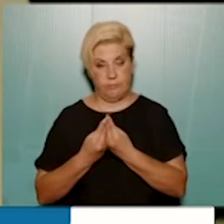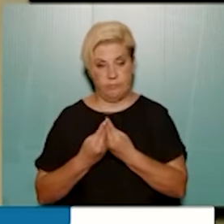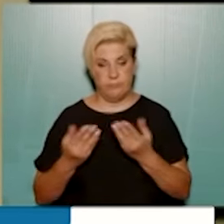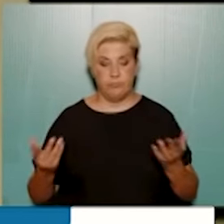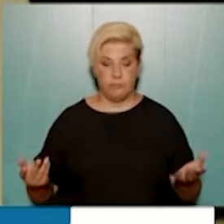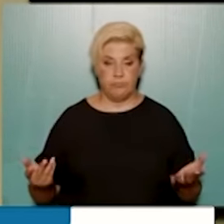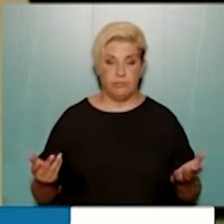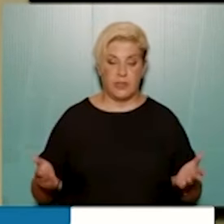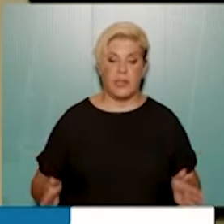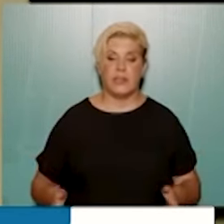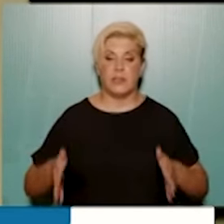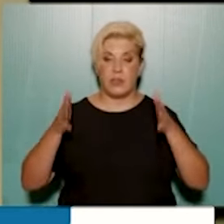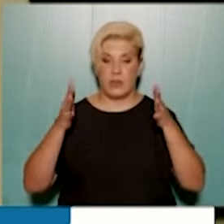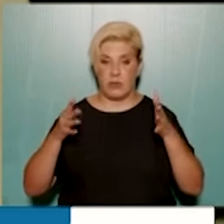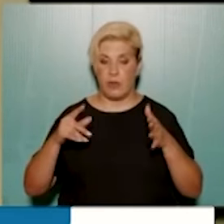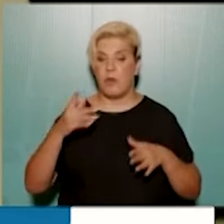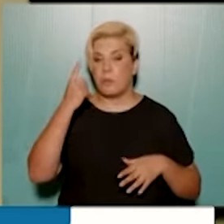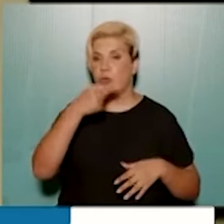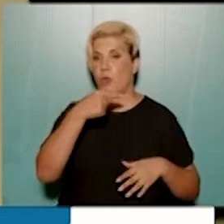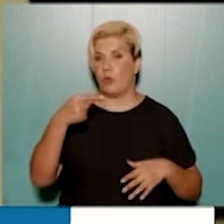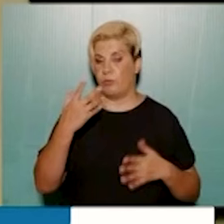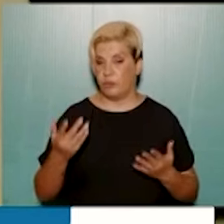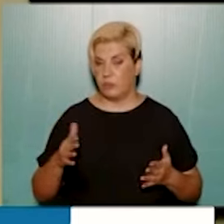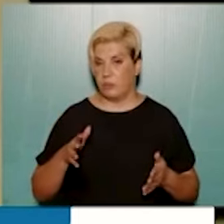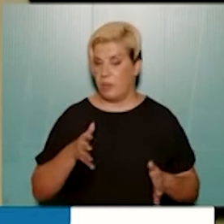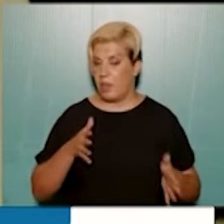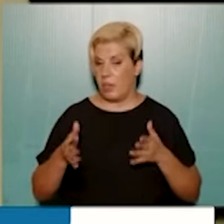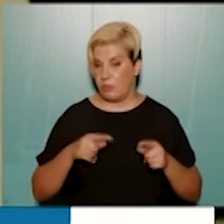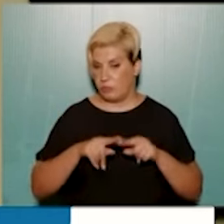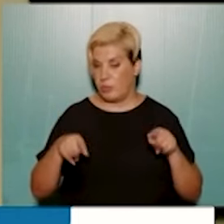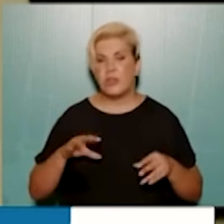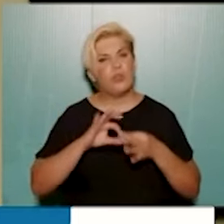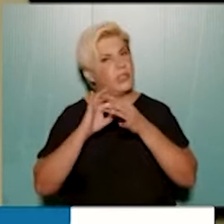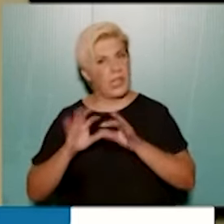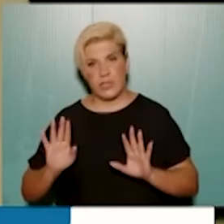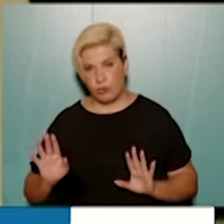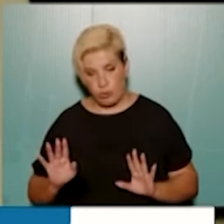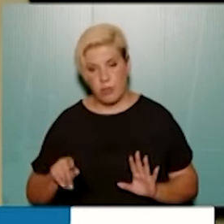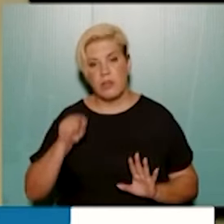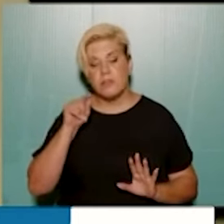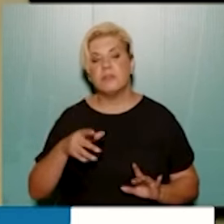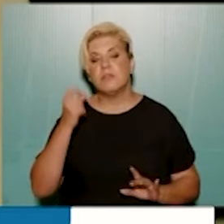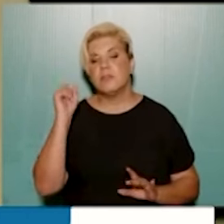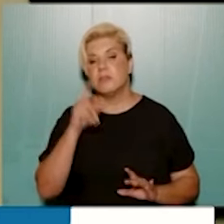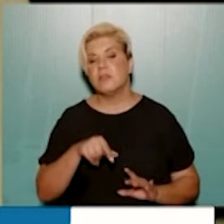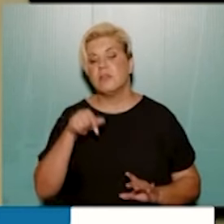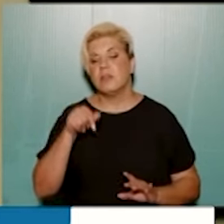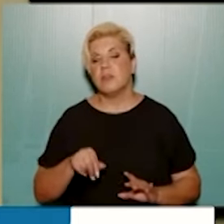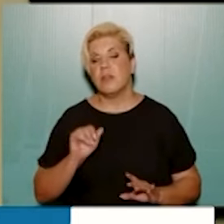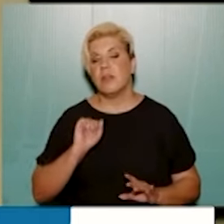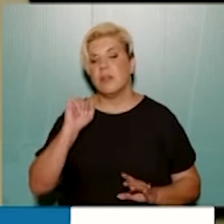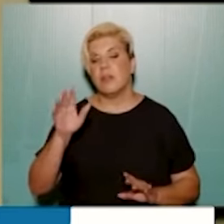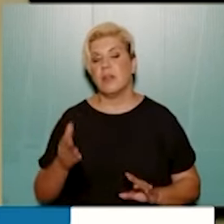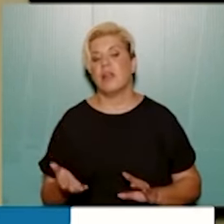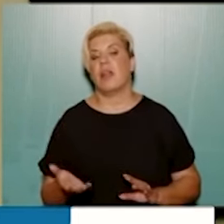Με το κτίριο αυτό να έχει αίθουσες μόνο στον πρώτο όροφο κλπ. Κλπ. Δεν το συνεχίζω, γιατί στείλατε τώρα εκτός ημερησίας